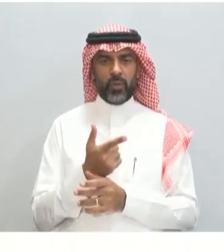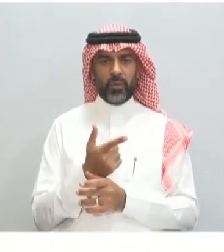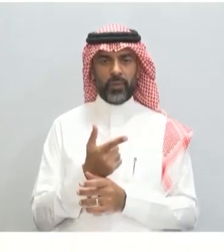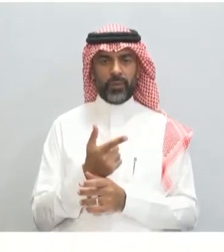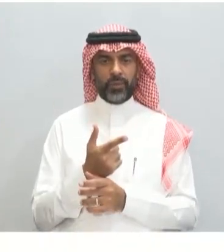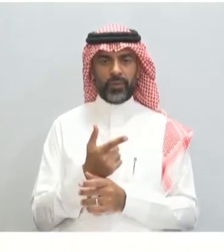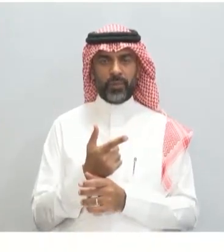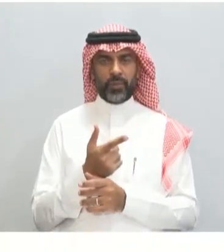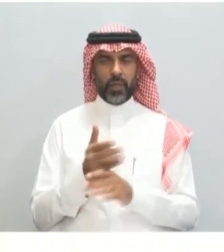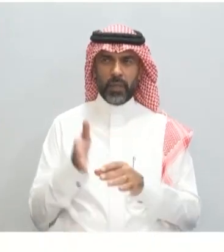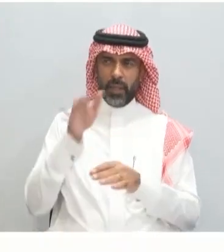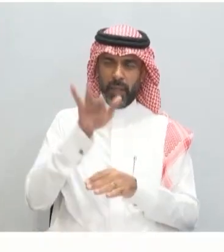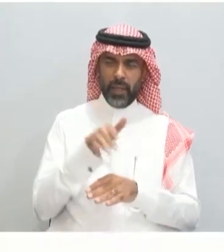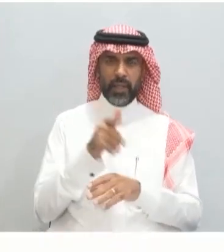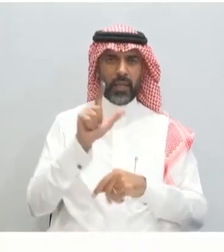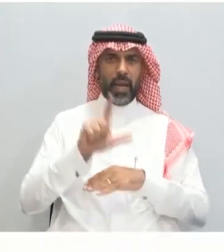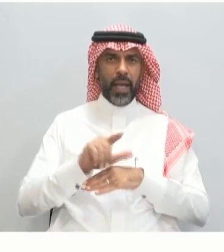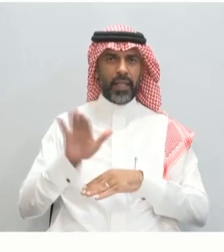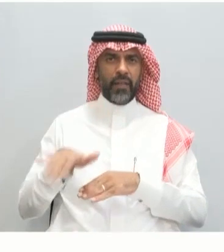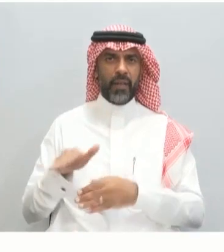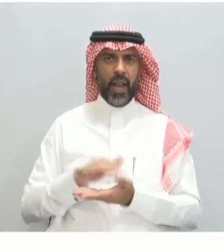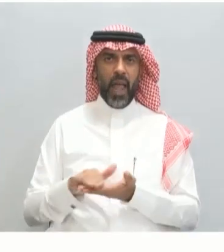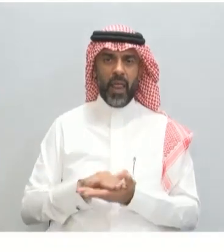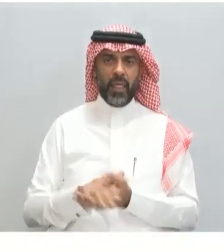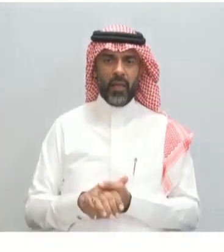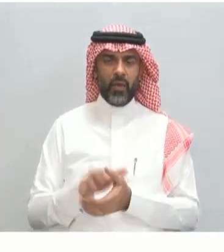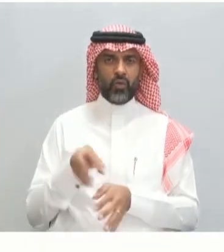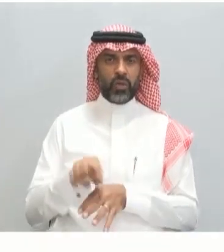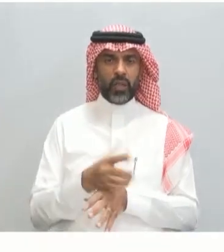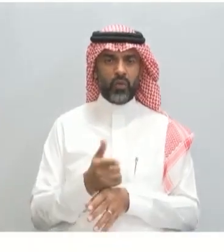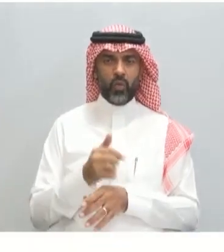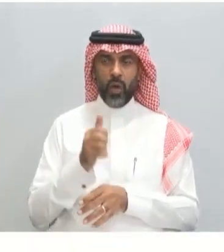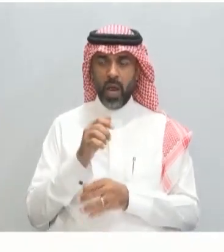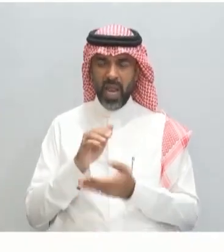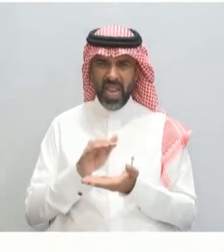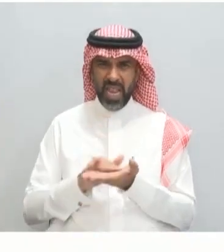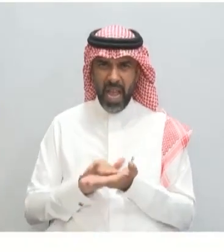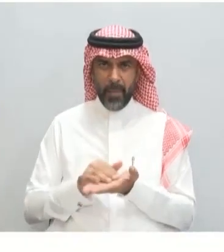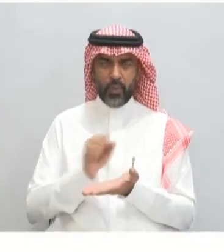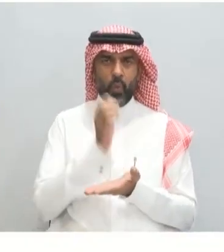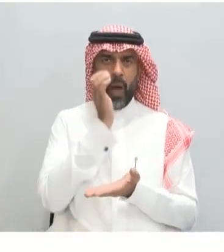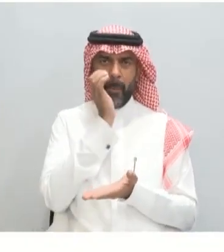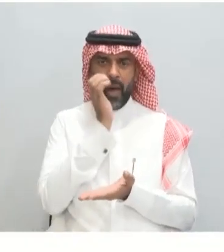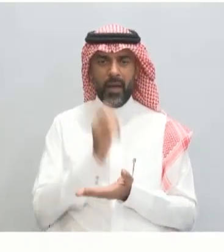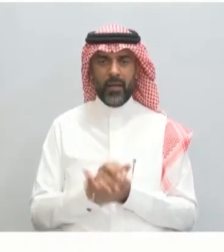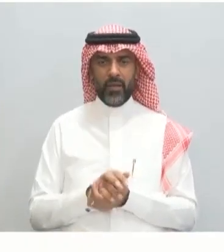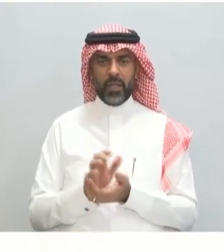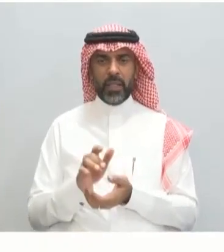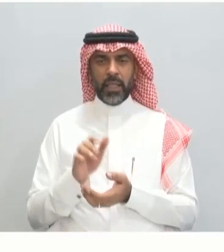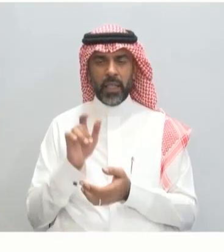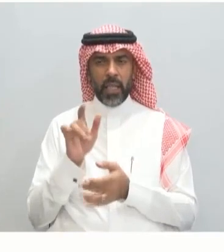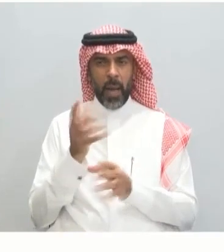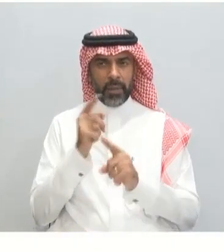او التضاريس الرئيسيه على سطح الرئيسه على سطح الارض حيث تنقسم الى ماء ويابس وتعرفنا ما هو اليابس وما نسبته